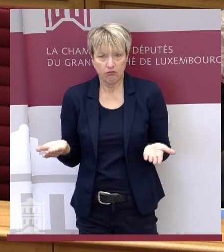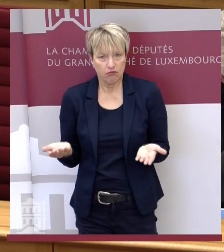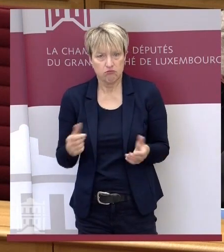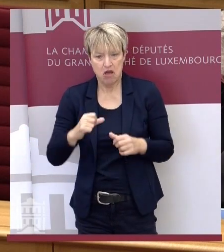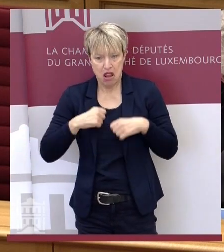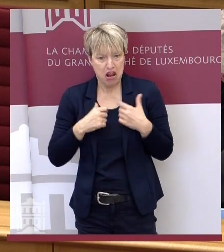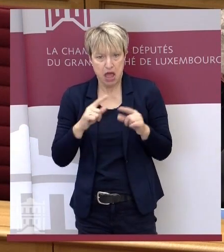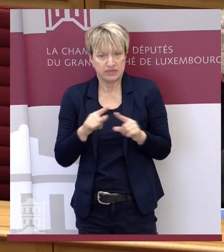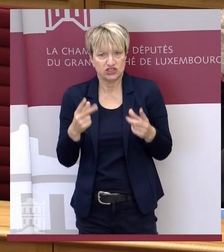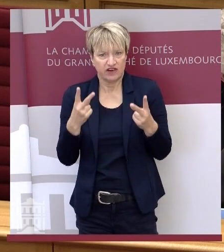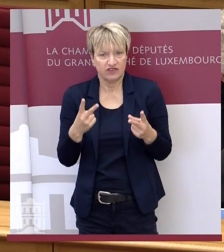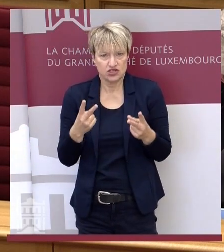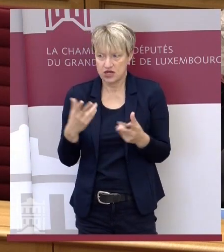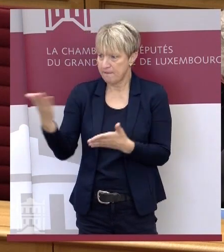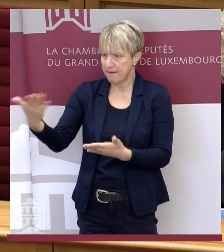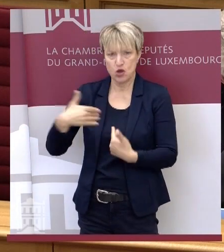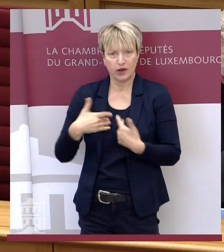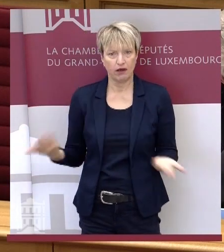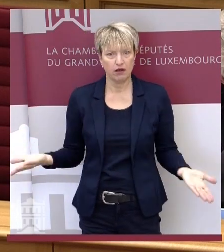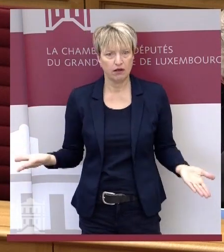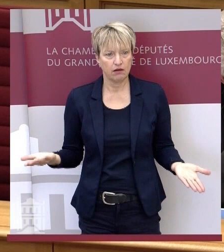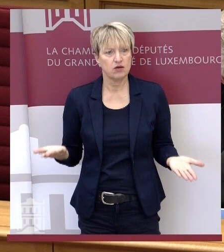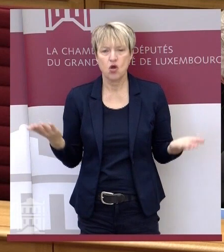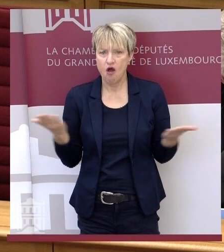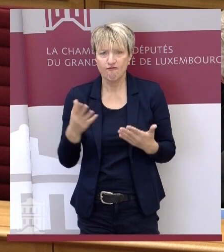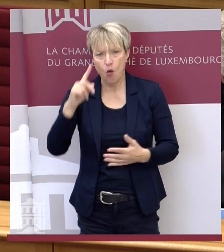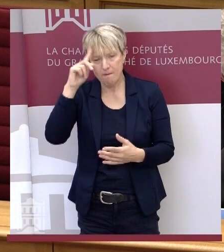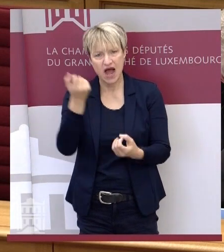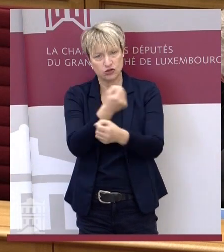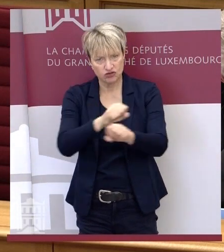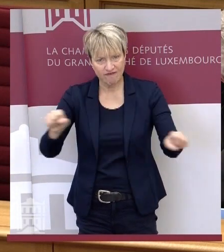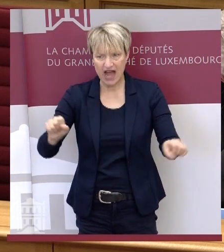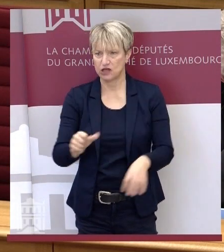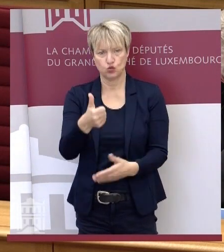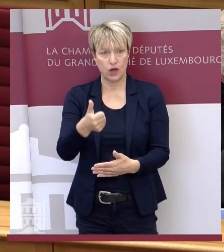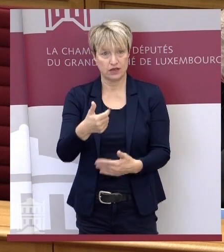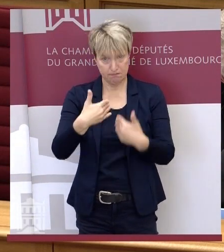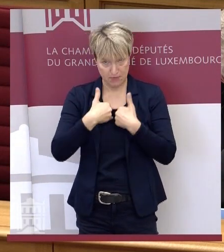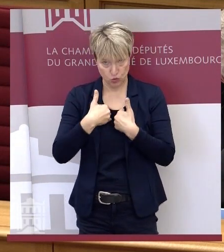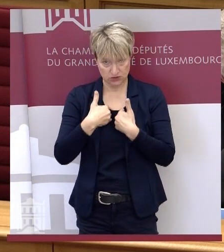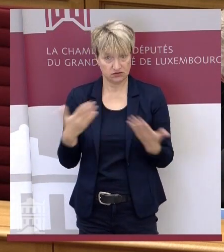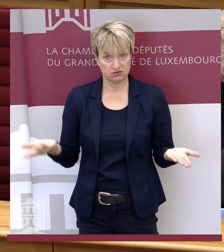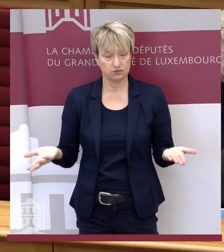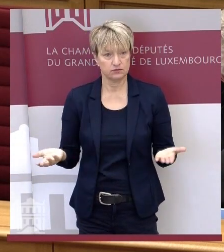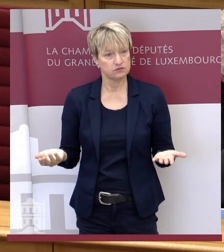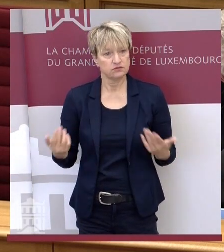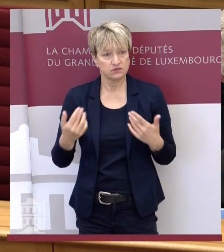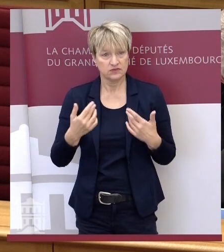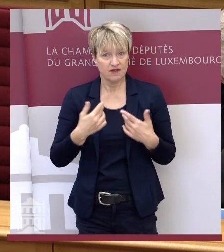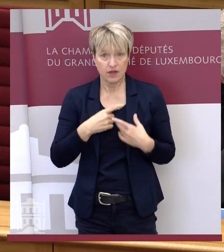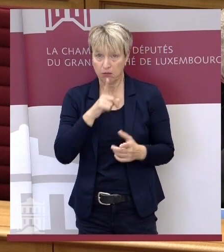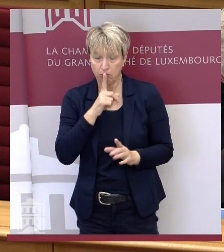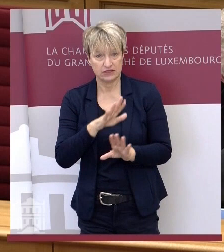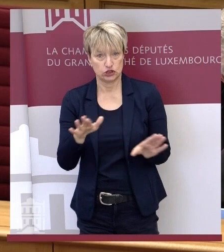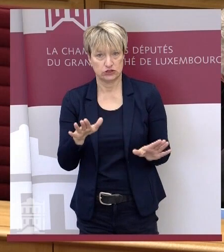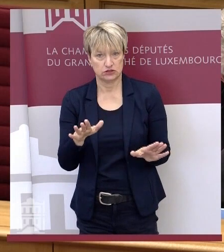oder ob Eiser seid? Wo ist die Meinungsfreiheit am besten garantiert hier im Land? Bei Eis, die nicht ähnlich mehr wird Meinungsfreiheit permanent